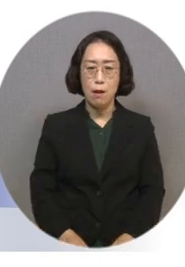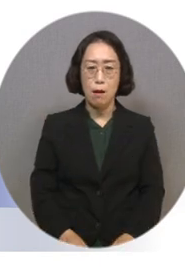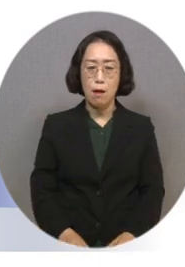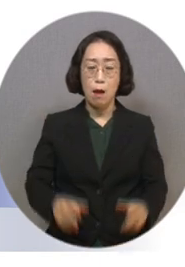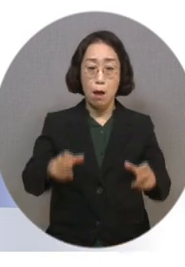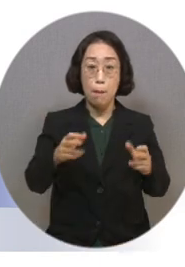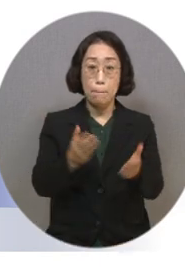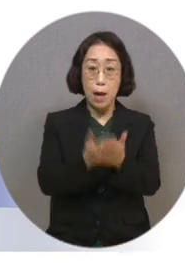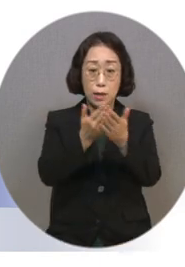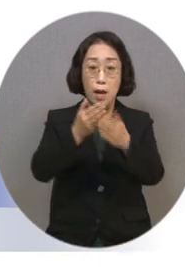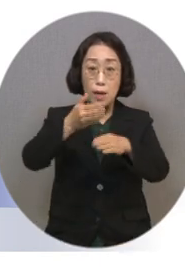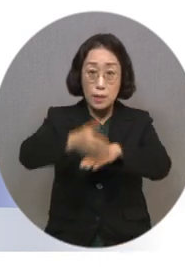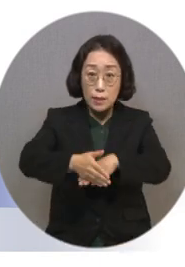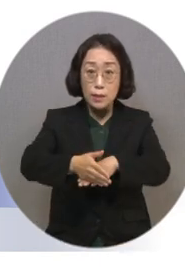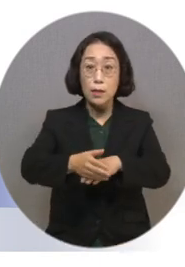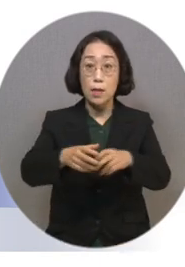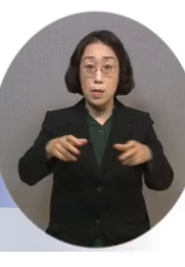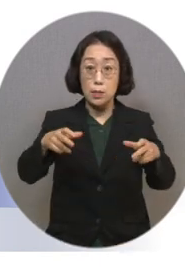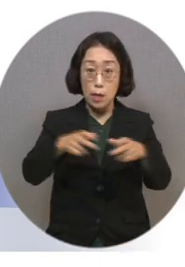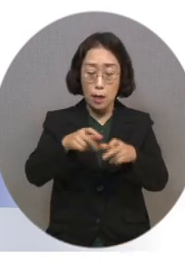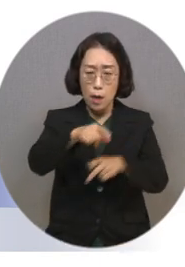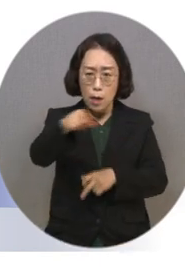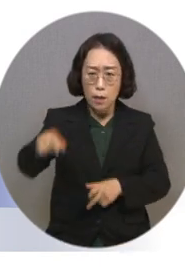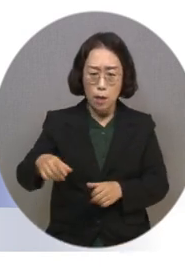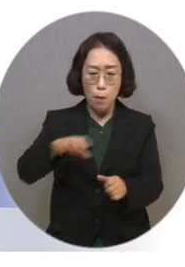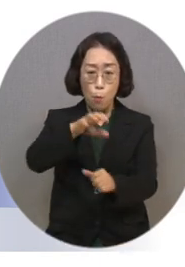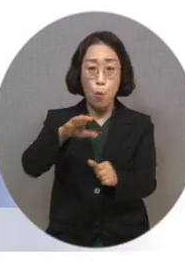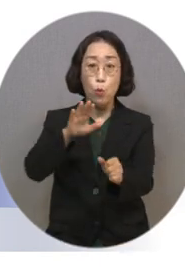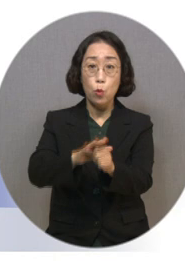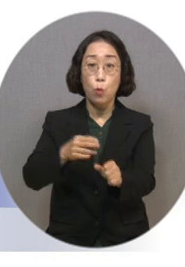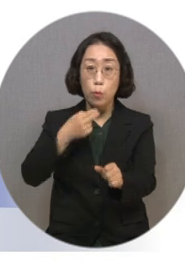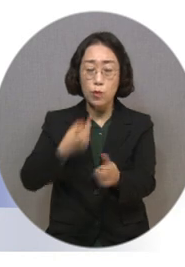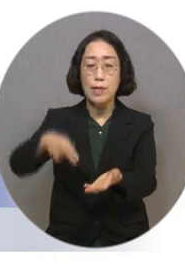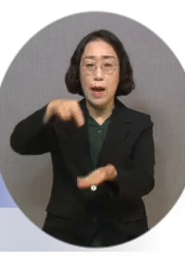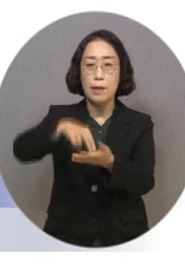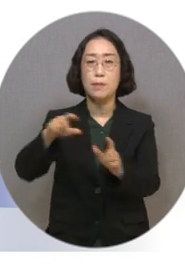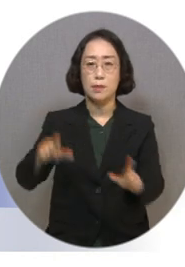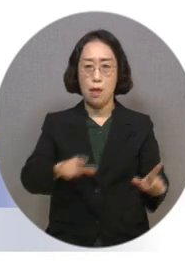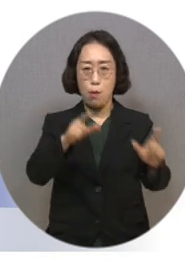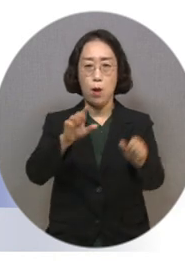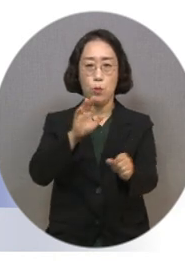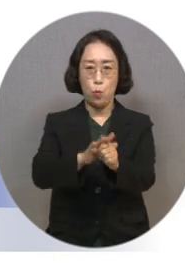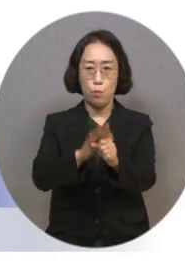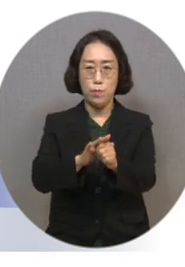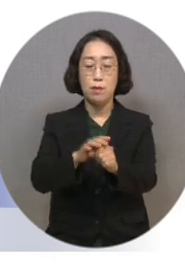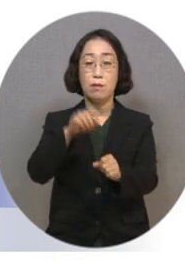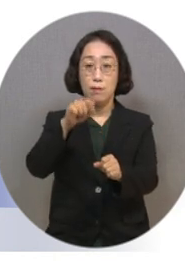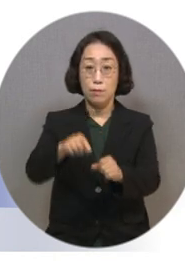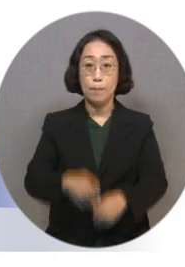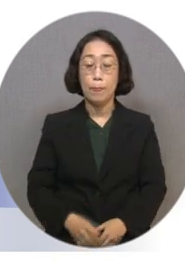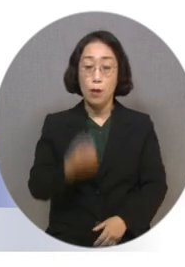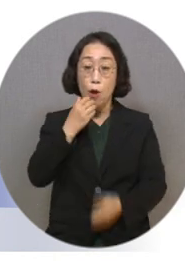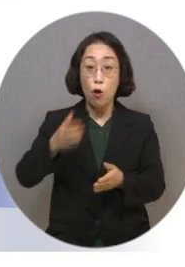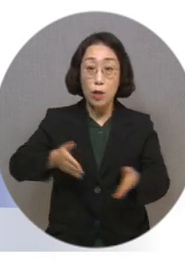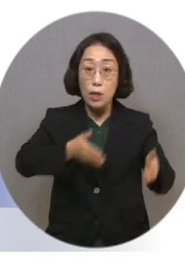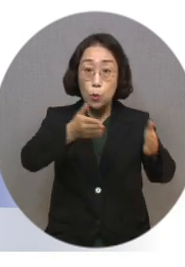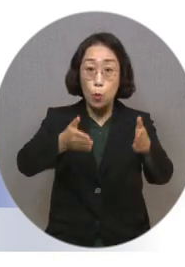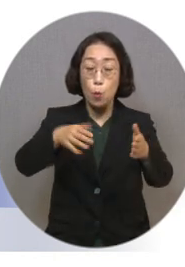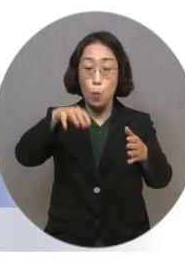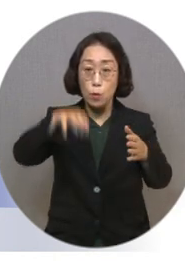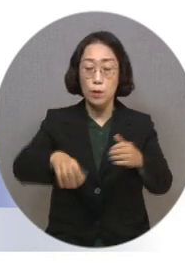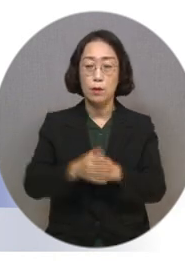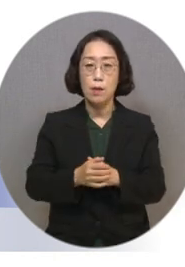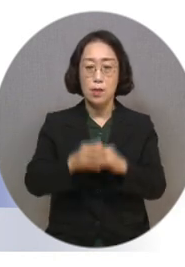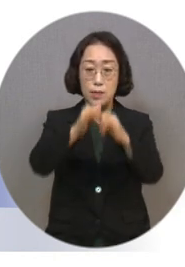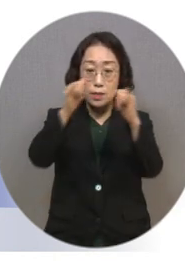없어도 지역 사회에서 자립적인 생활을 할 수 있도록 돕는 사업을 말하는데요 경기도는 발달장애인과